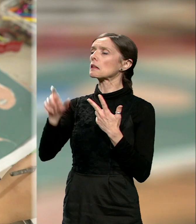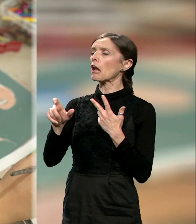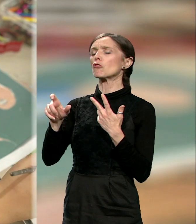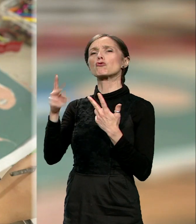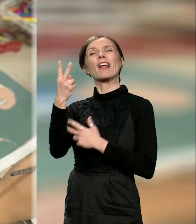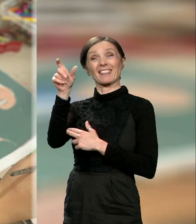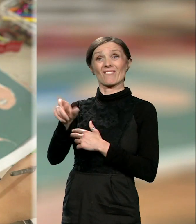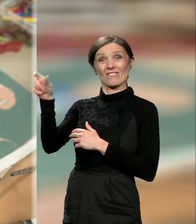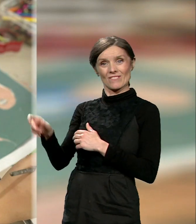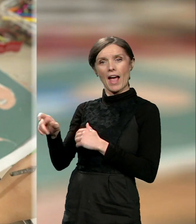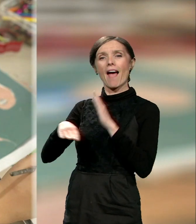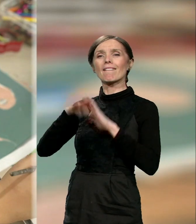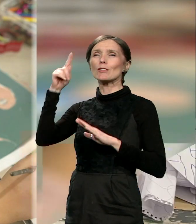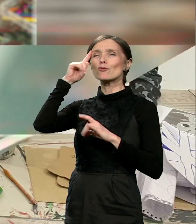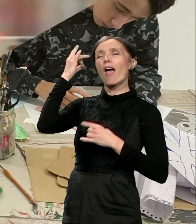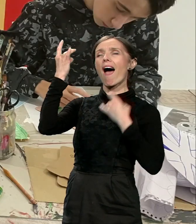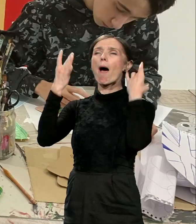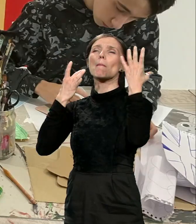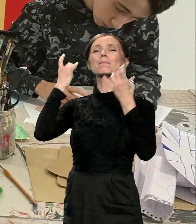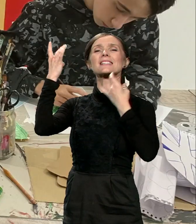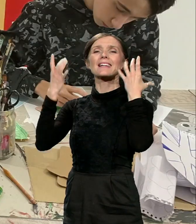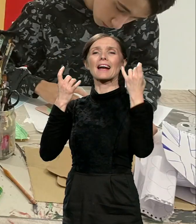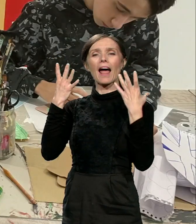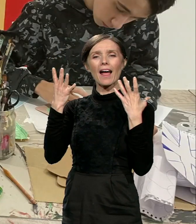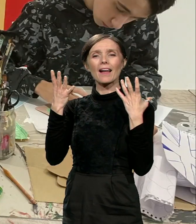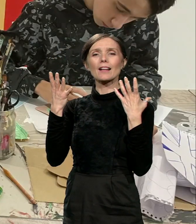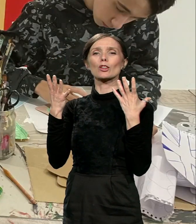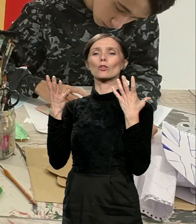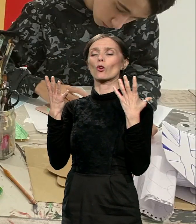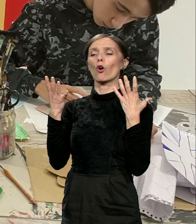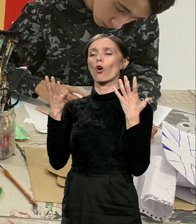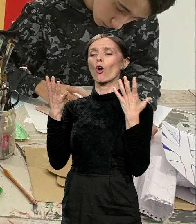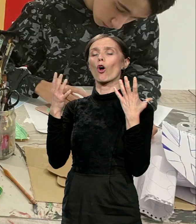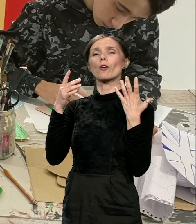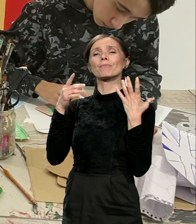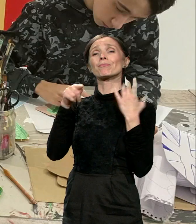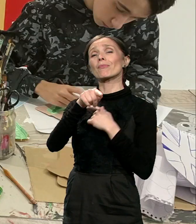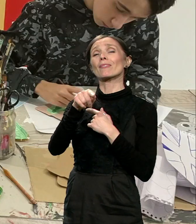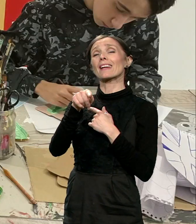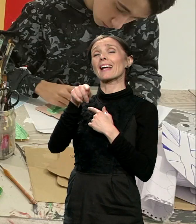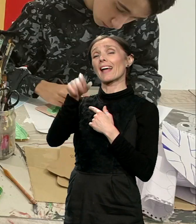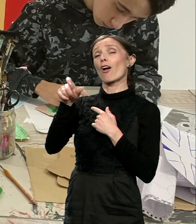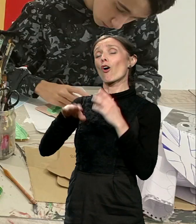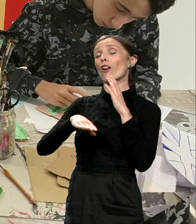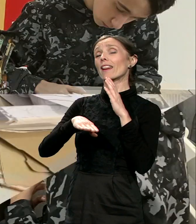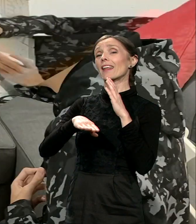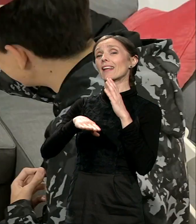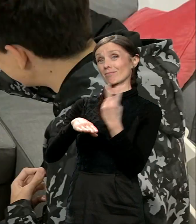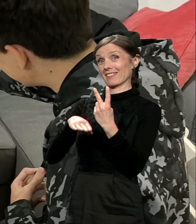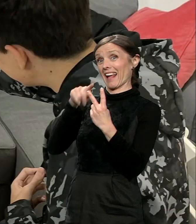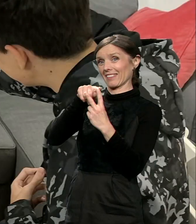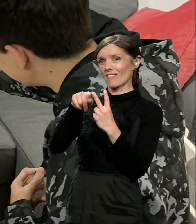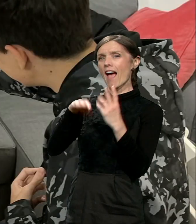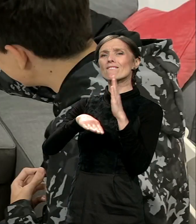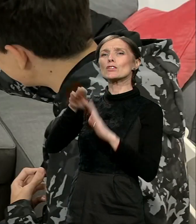više apstraktno nastrojeni i njihova fascinacija se ogleda u